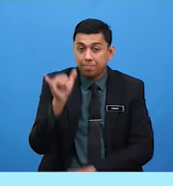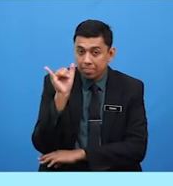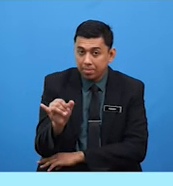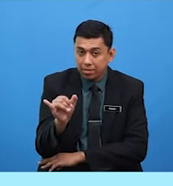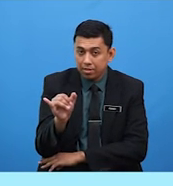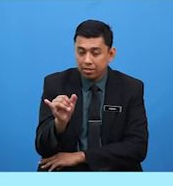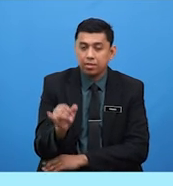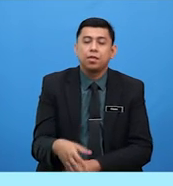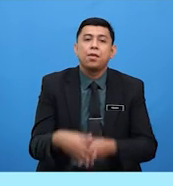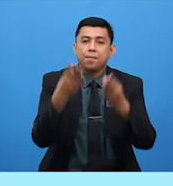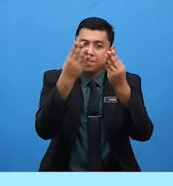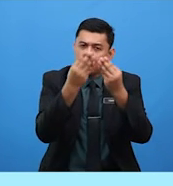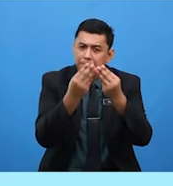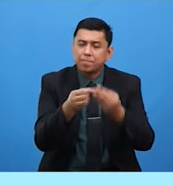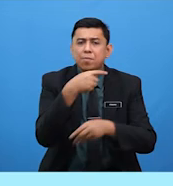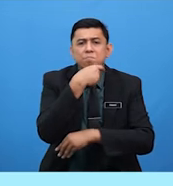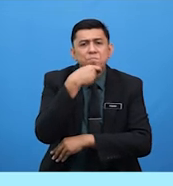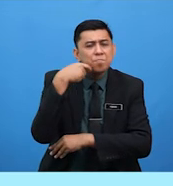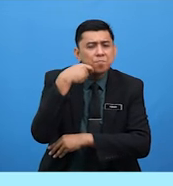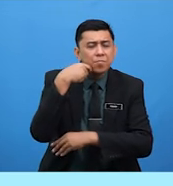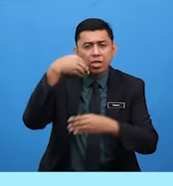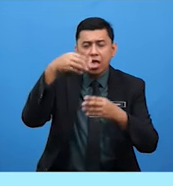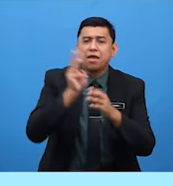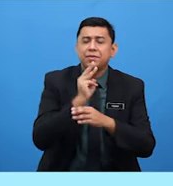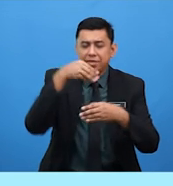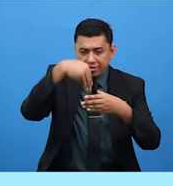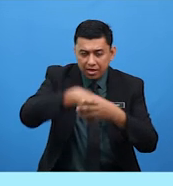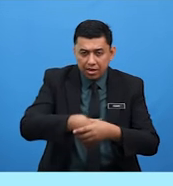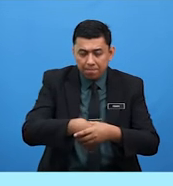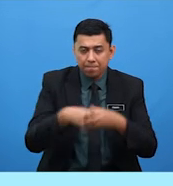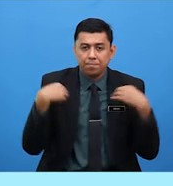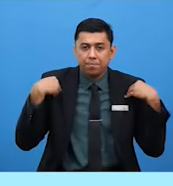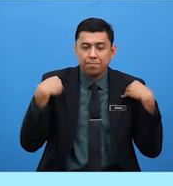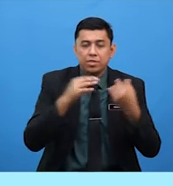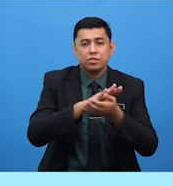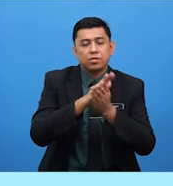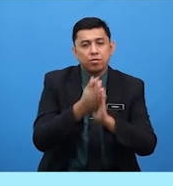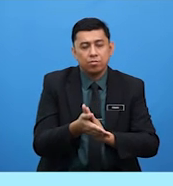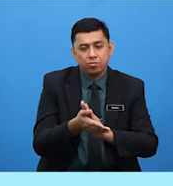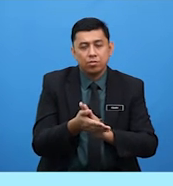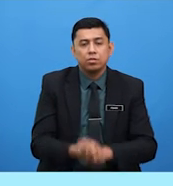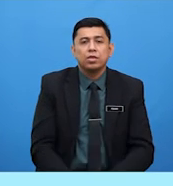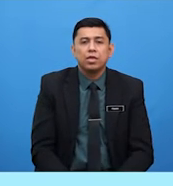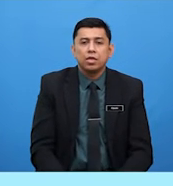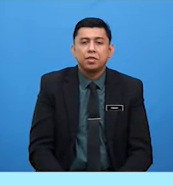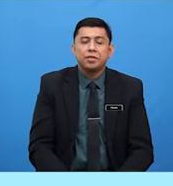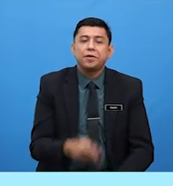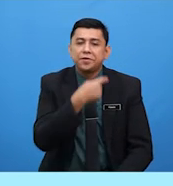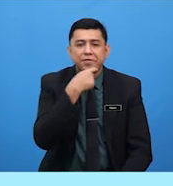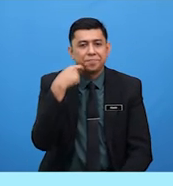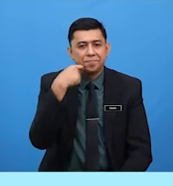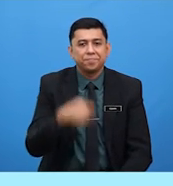Ya, pengecatan. Air dalam baju yang basah mengecat dan menjadikan baju kering.